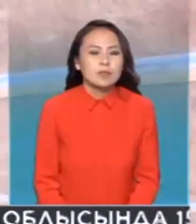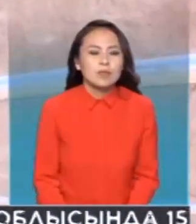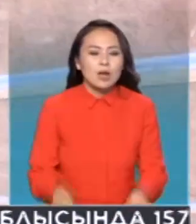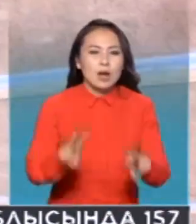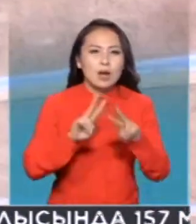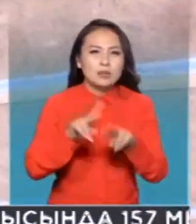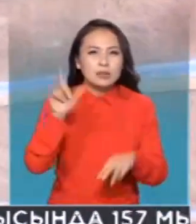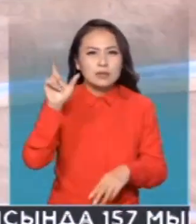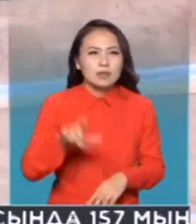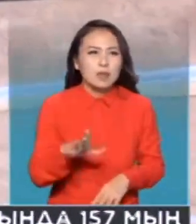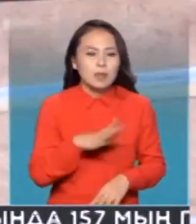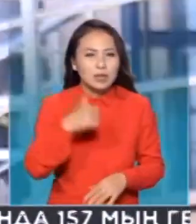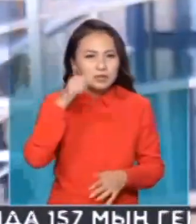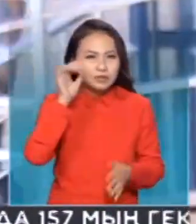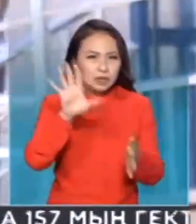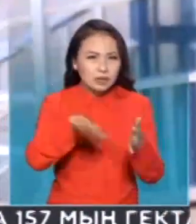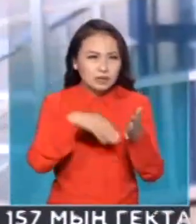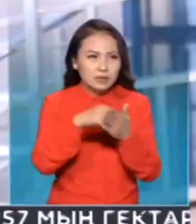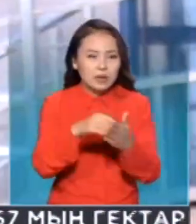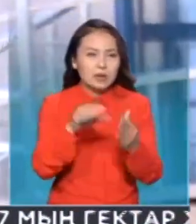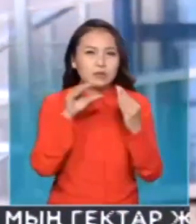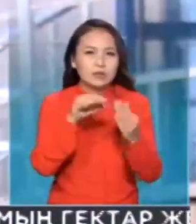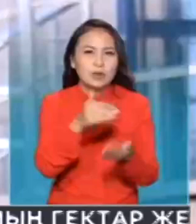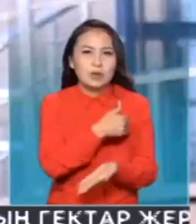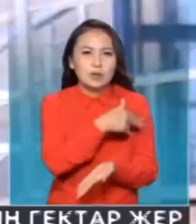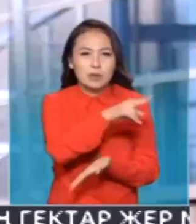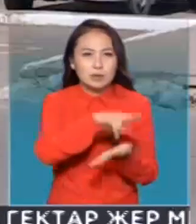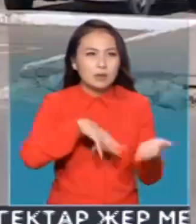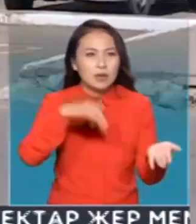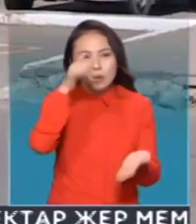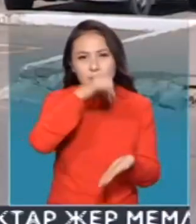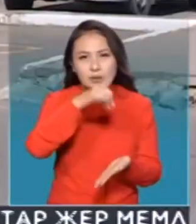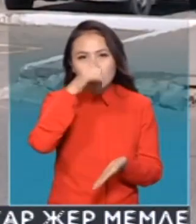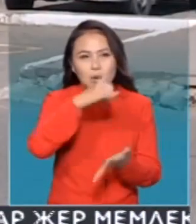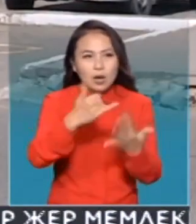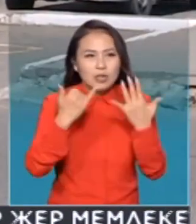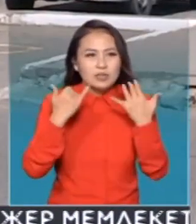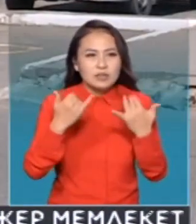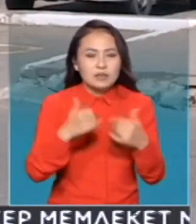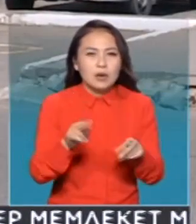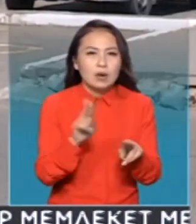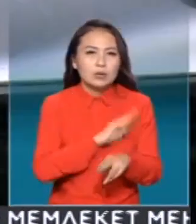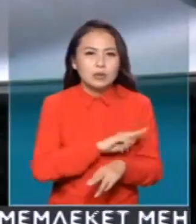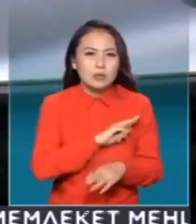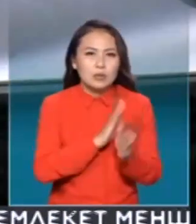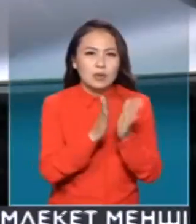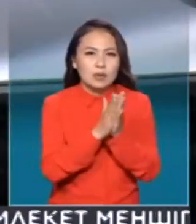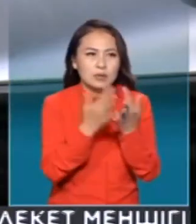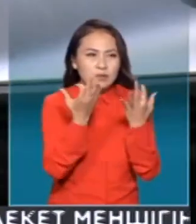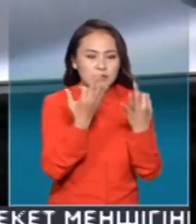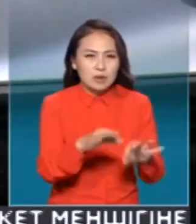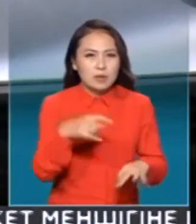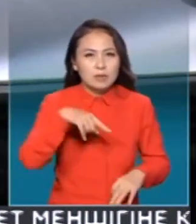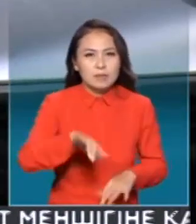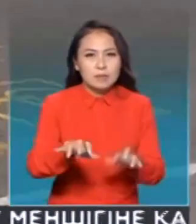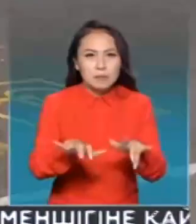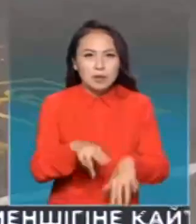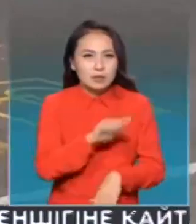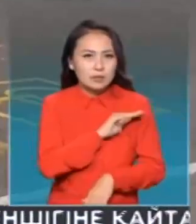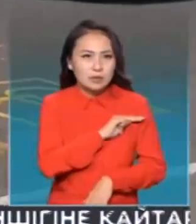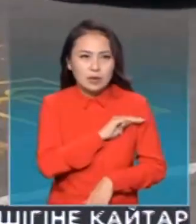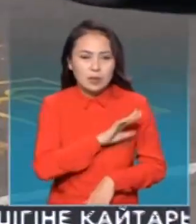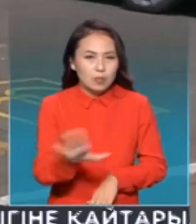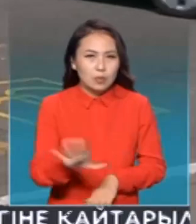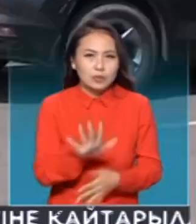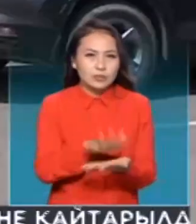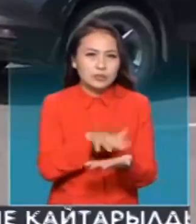Астаналық Әлібек Байке кешеден бері көлігін қайта тіркеуден өткіз алмай жүргенін айтады. Бүгінде жұмыстан сұранып келген, бірақ база істемегендіктен тағы